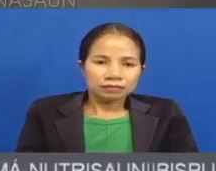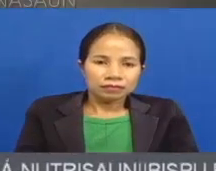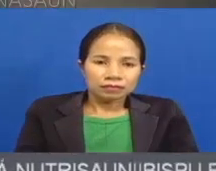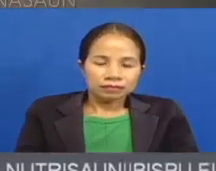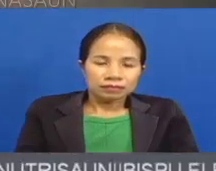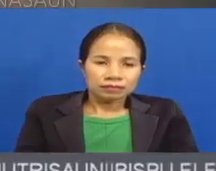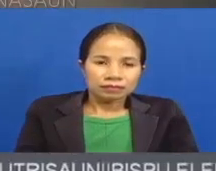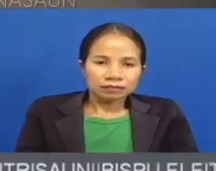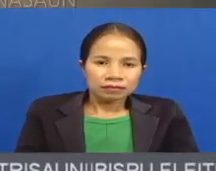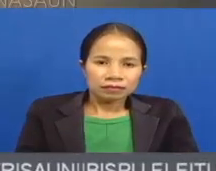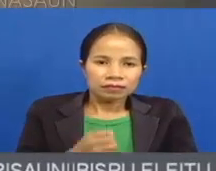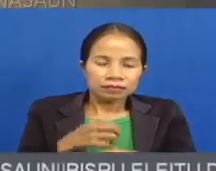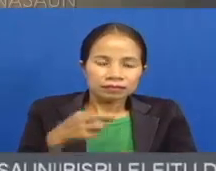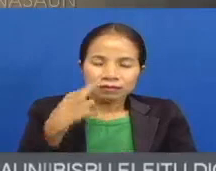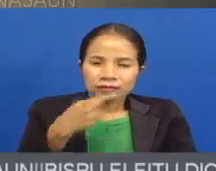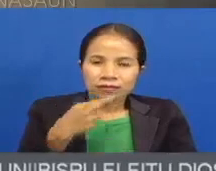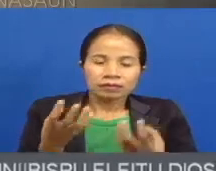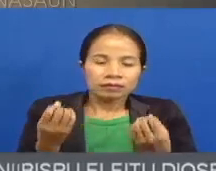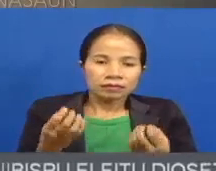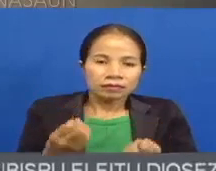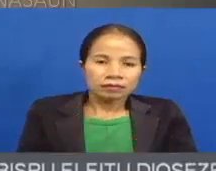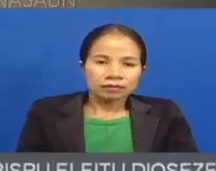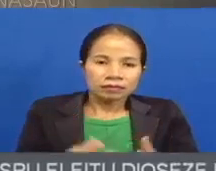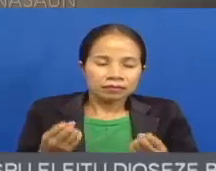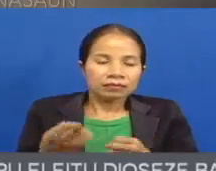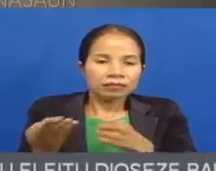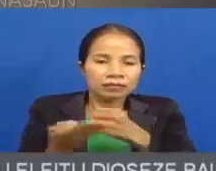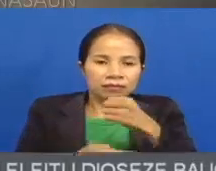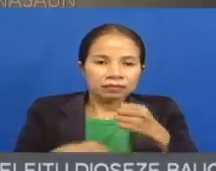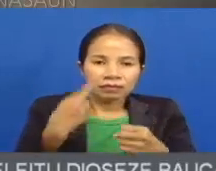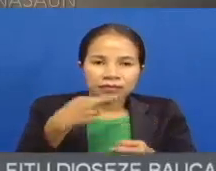gagal ali balu sabe balu atu ko ade